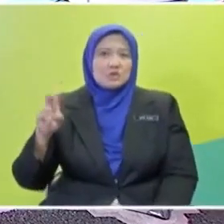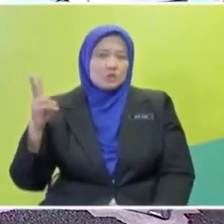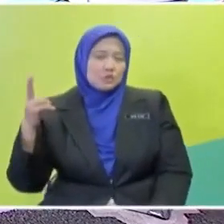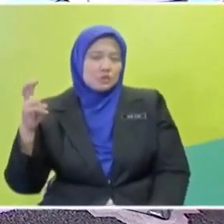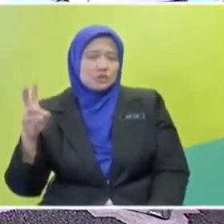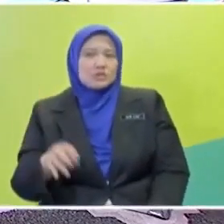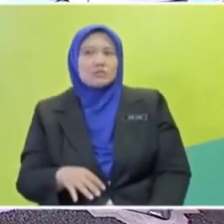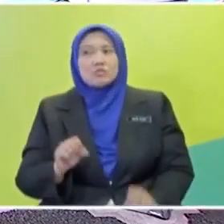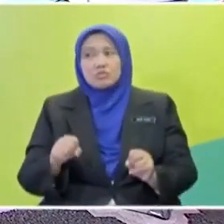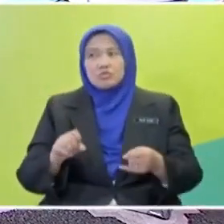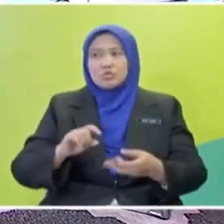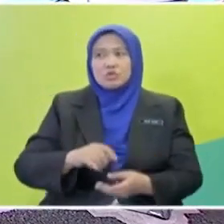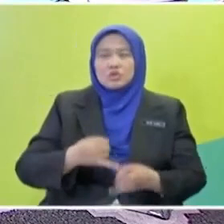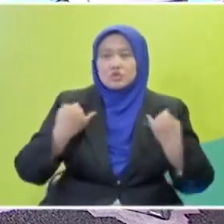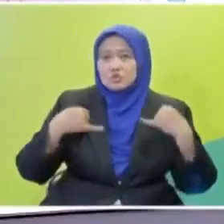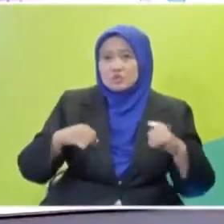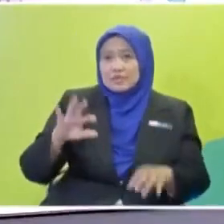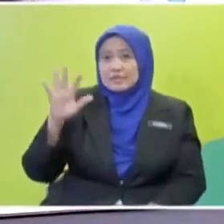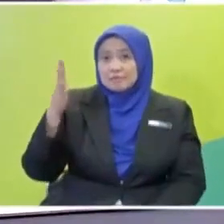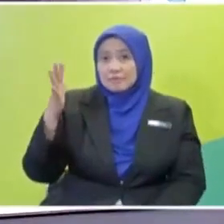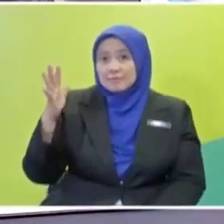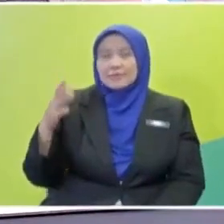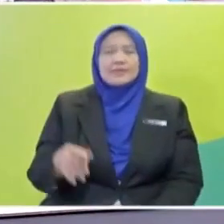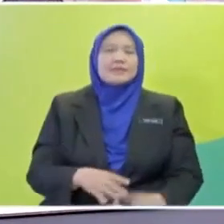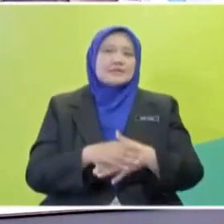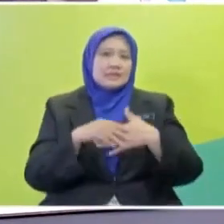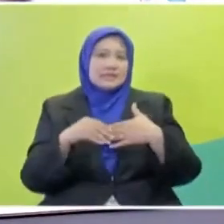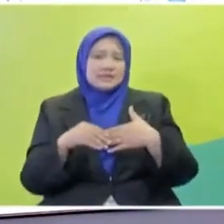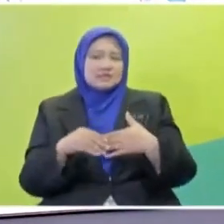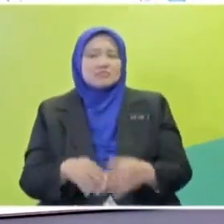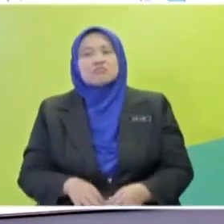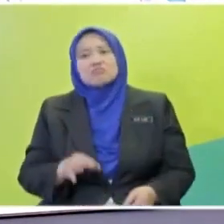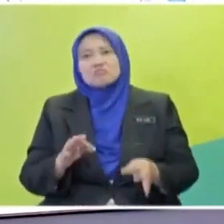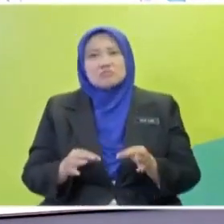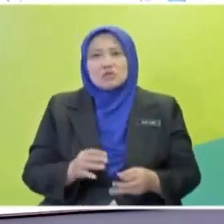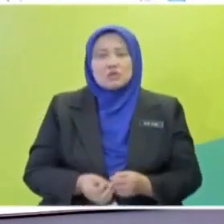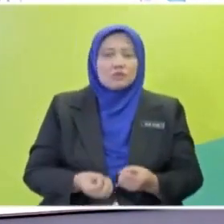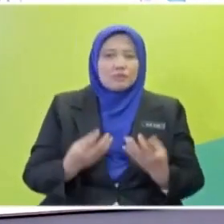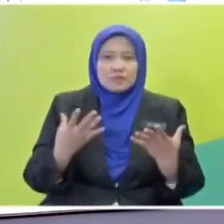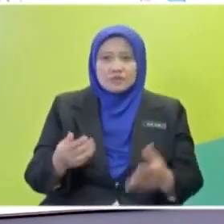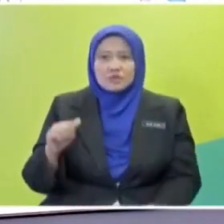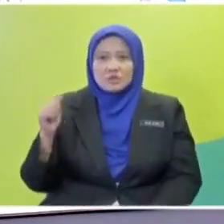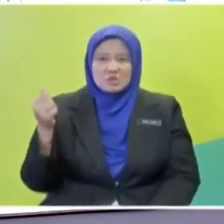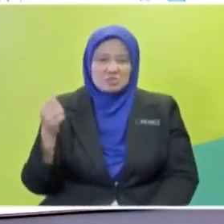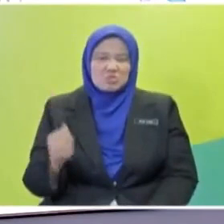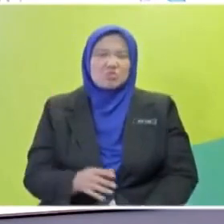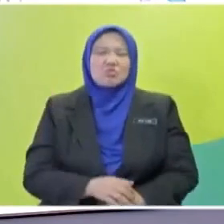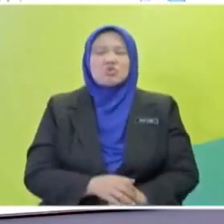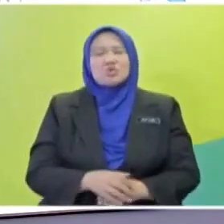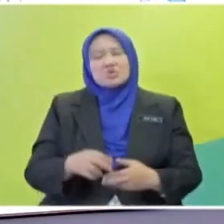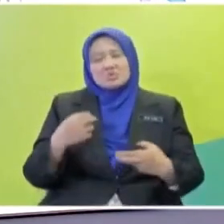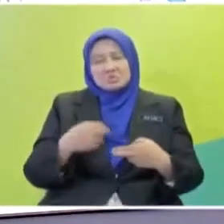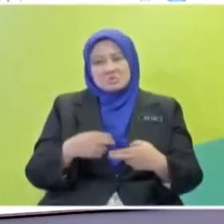katalah RM15. Dan untuk kat situ kalau banyak katalah 10. Kat situ je dah RM20. Macam tak berbaloi pula orang nak